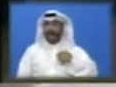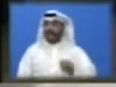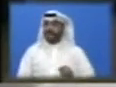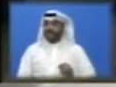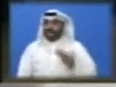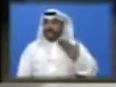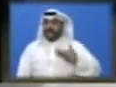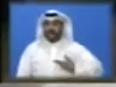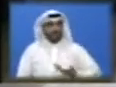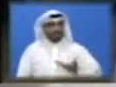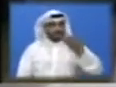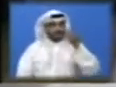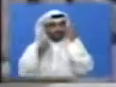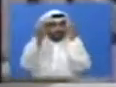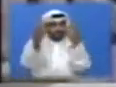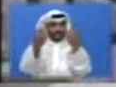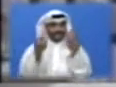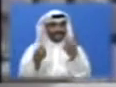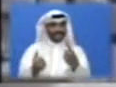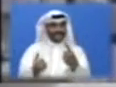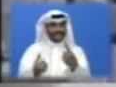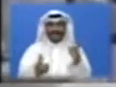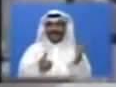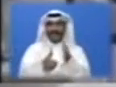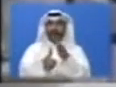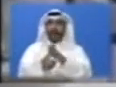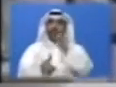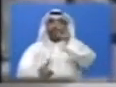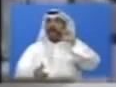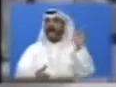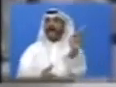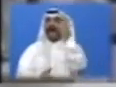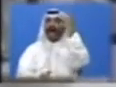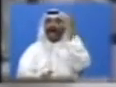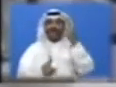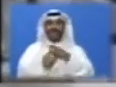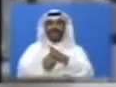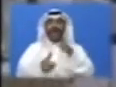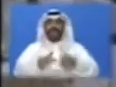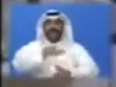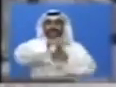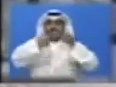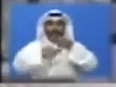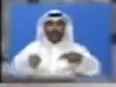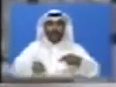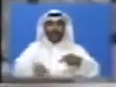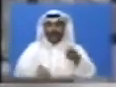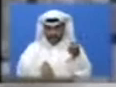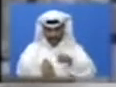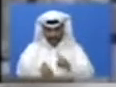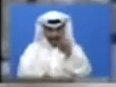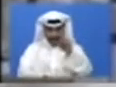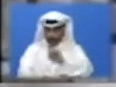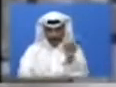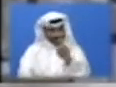نفتخر ونعتز في هذا التكريم، وبالتالي لن نستغرب أن يمنح صاحب